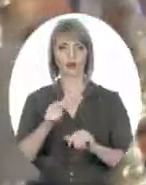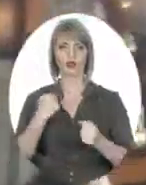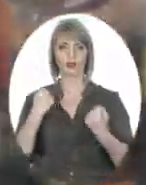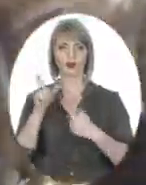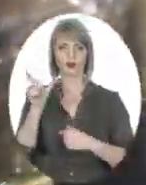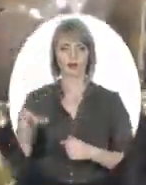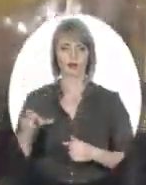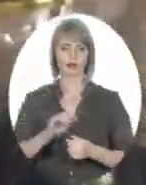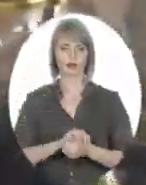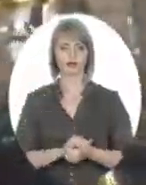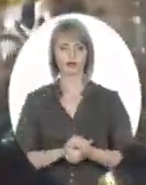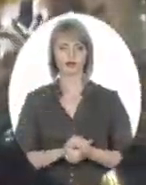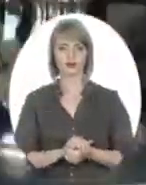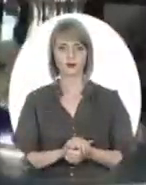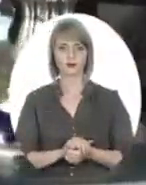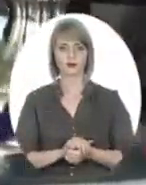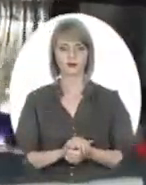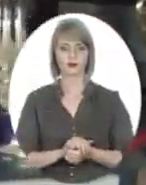спортсменов.